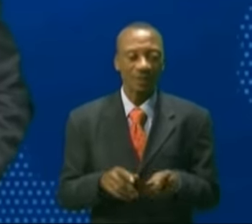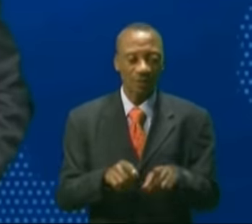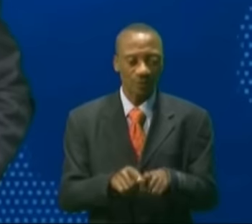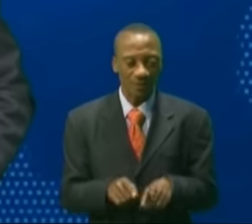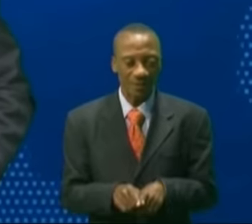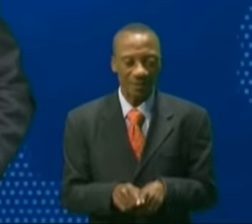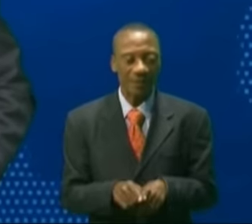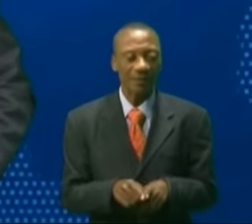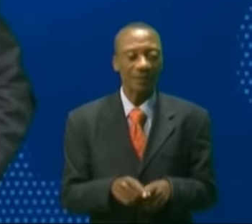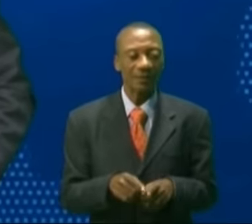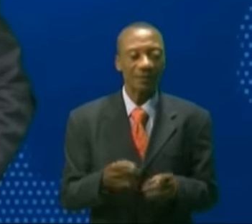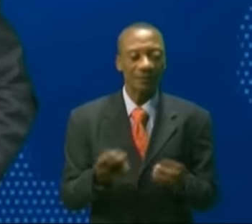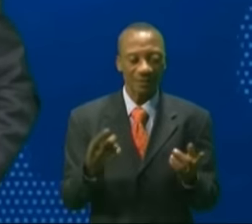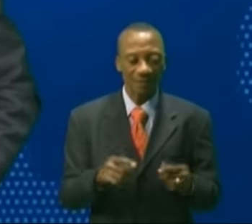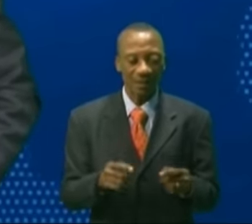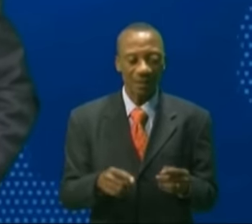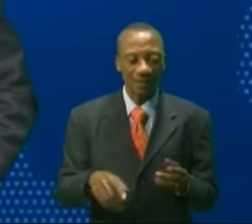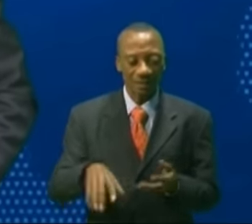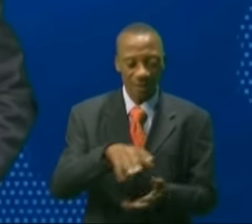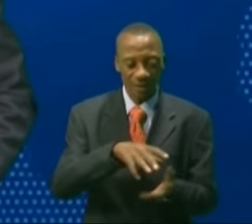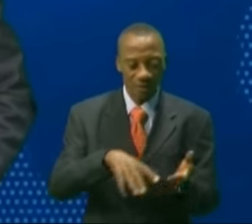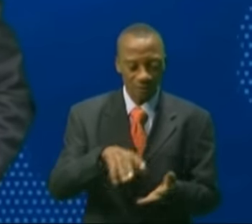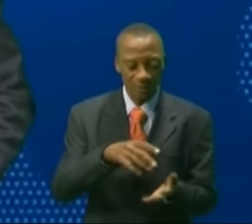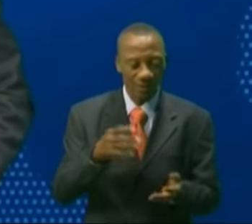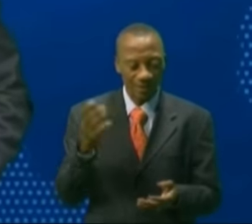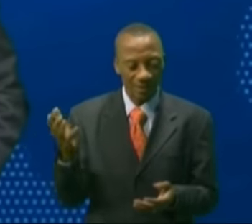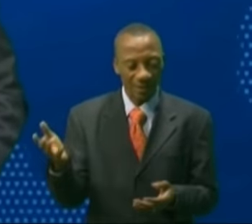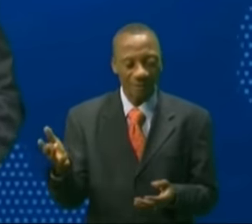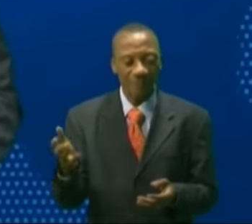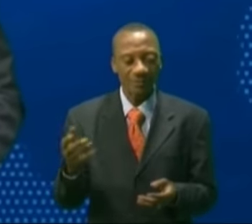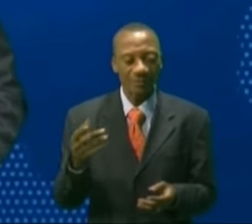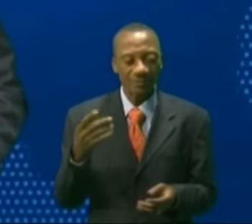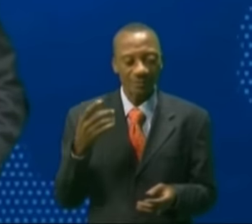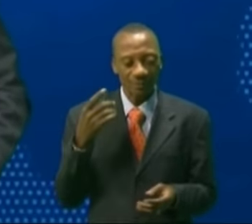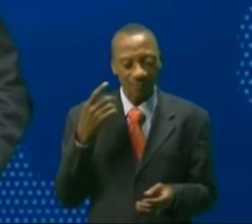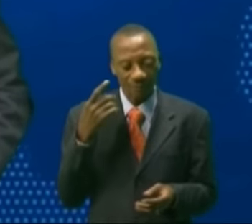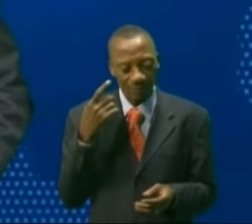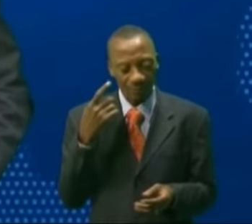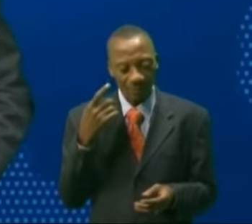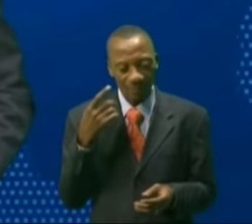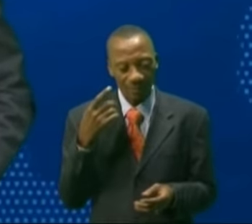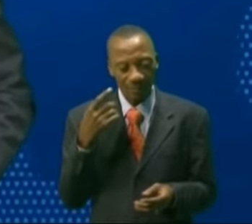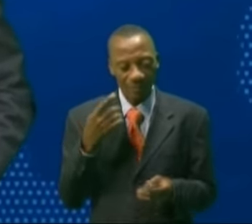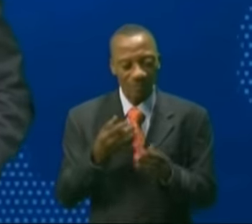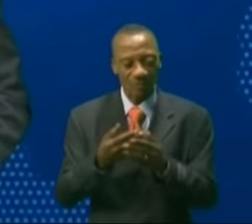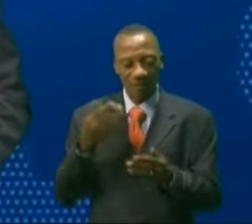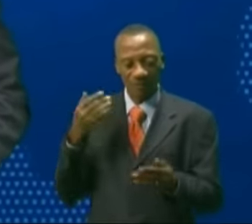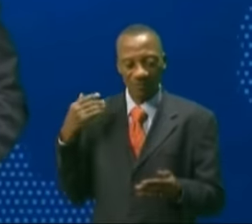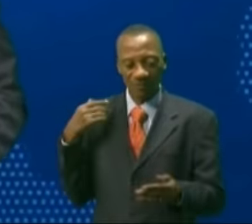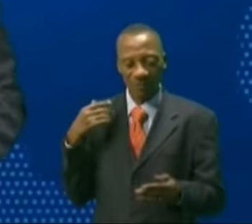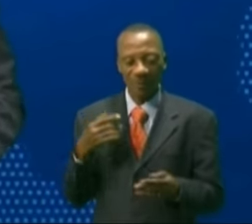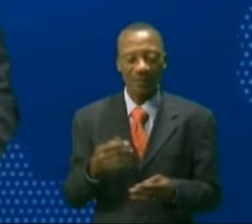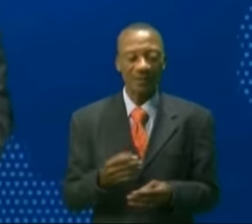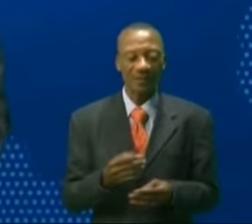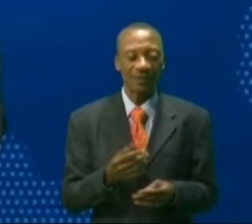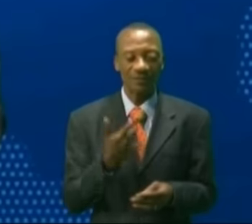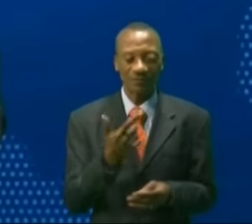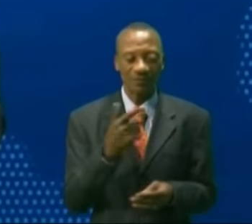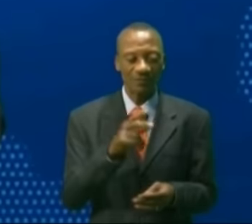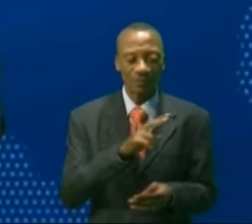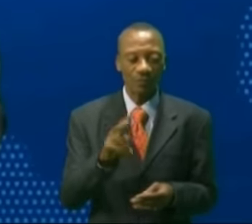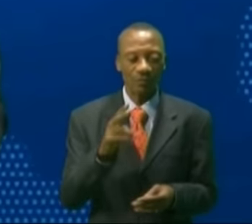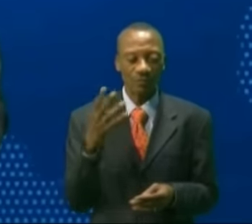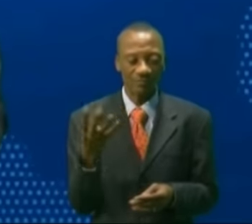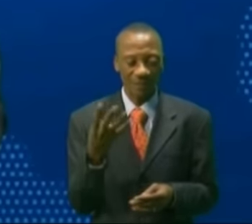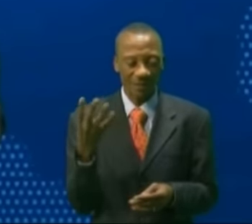de déstabilisation des institutions de la République survenue le 19 mai 2024 à l'initiative